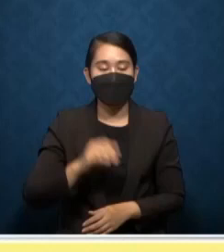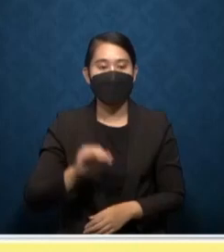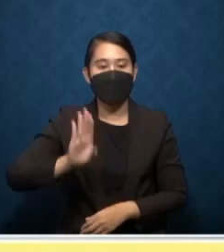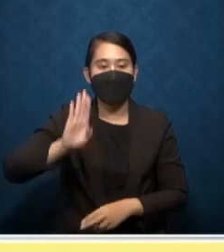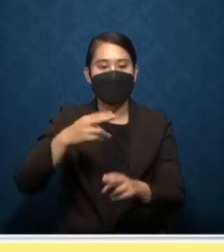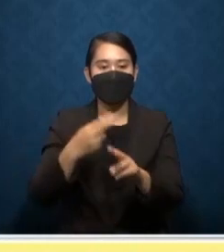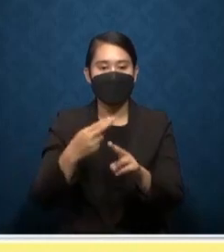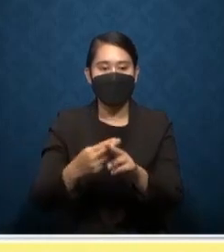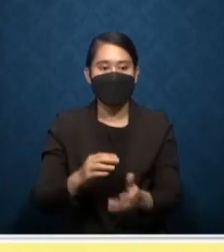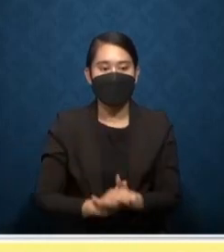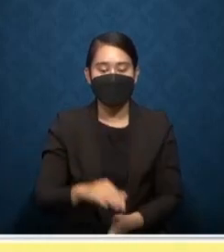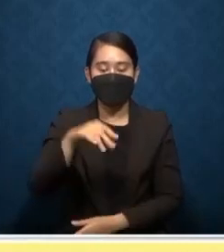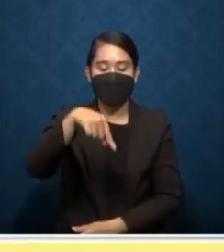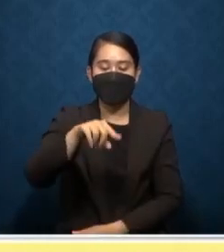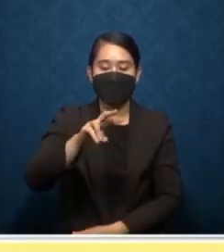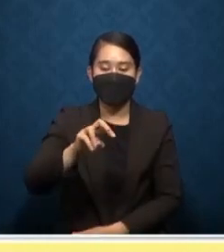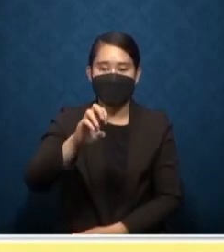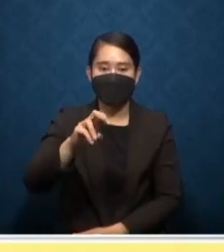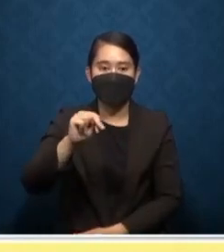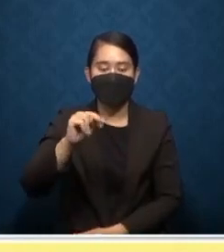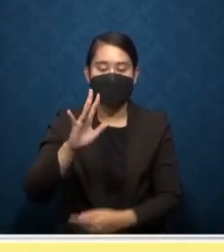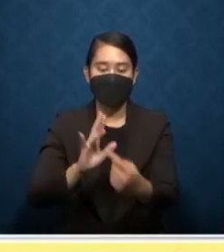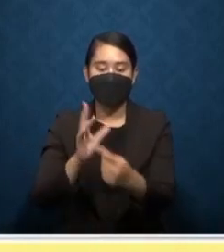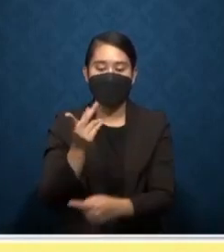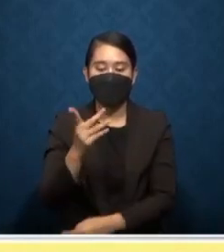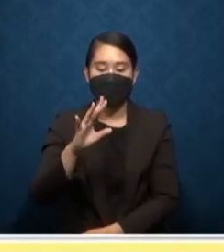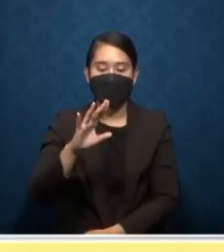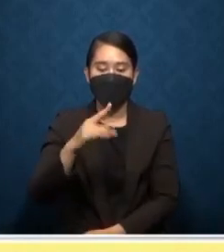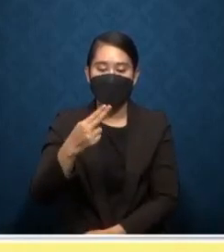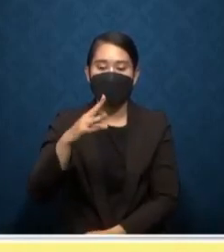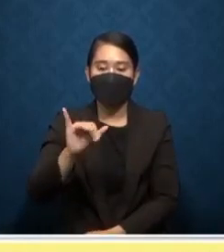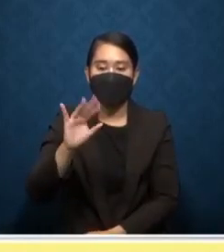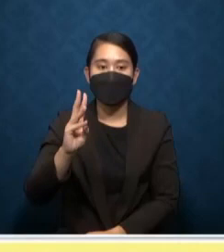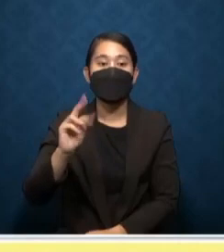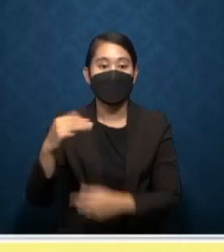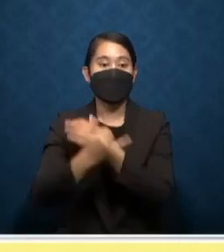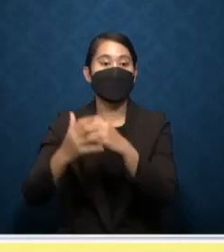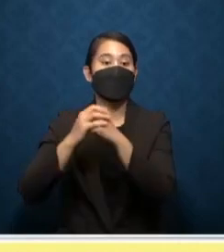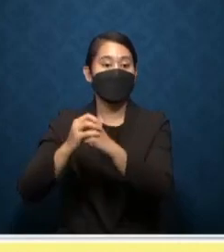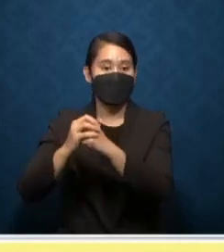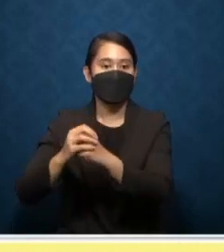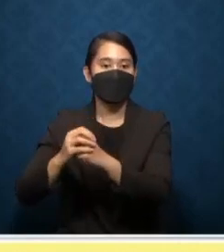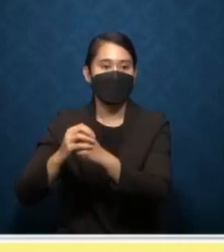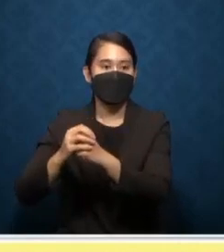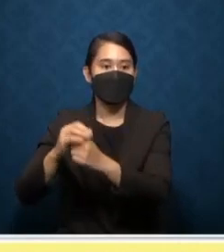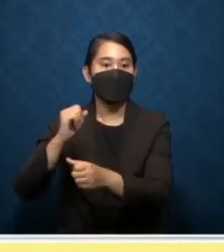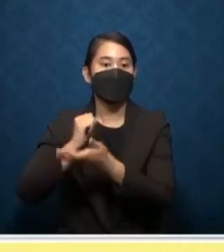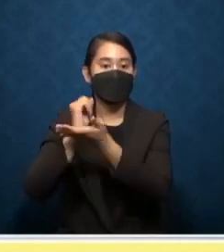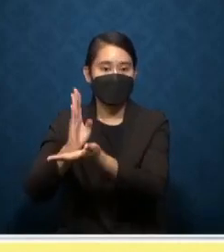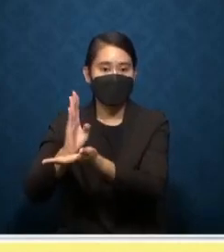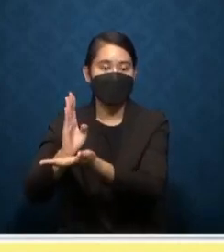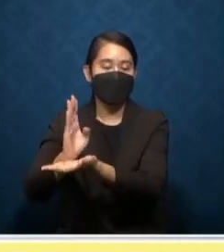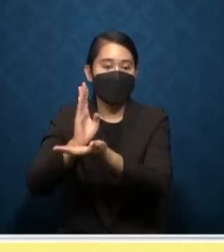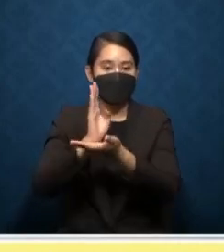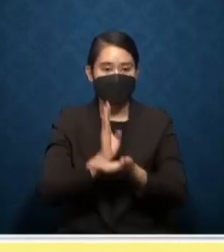้ำซีนเคยหวนสตีนจำกัดในประเทศจีนได้บริจาก NK95